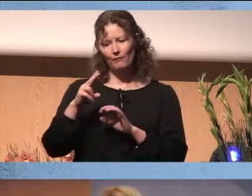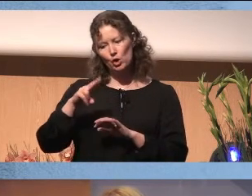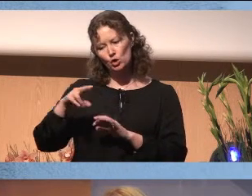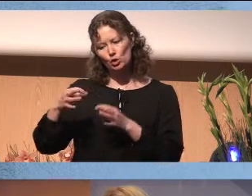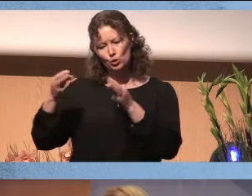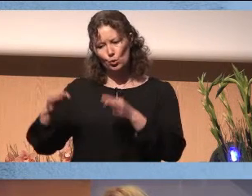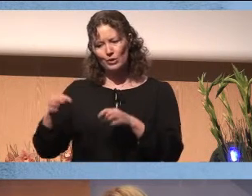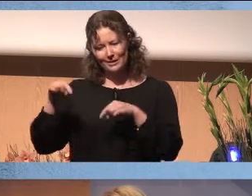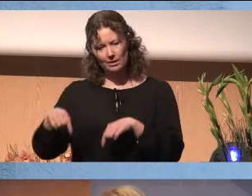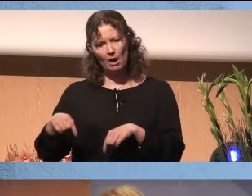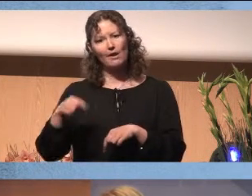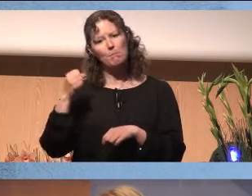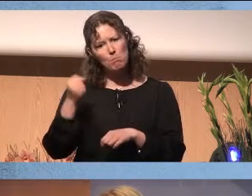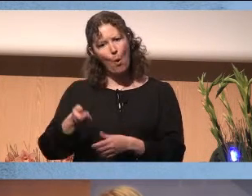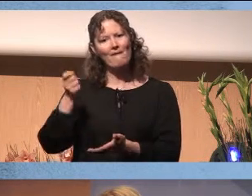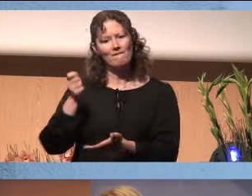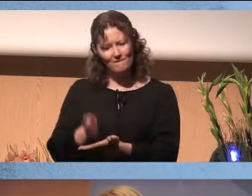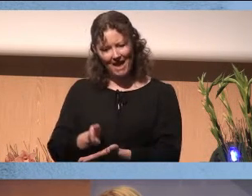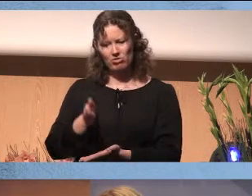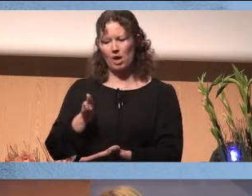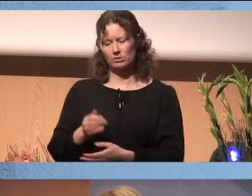må vedtas.